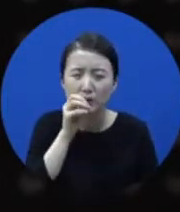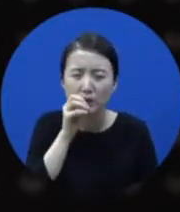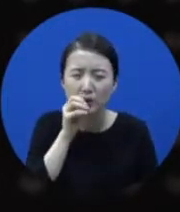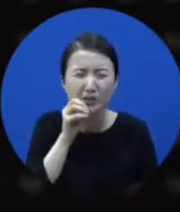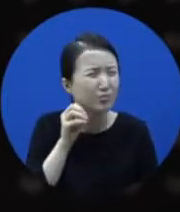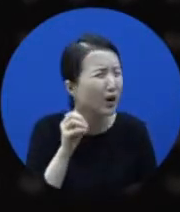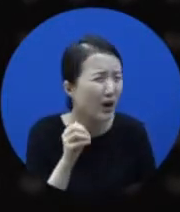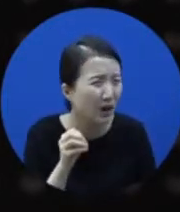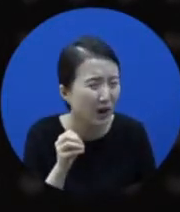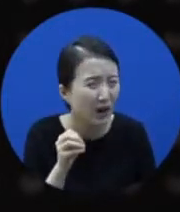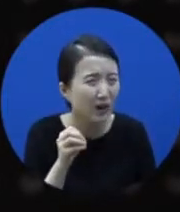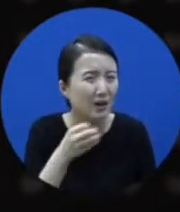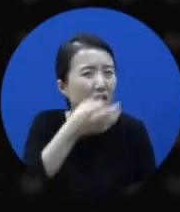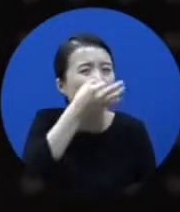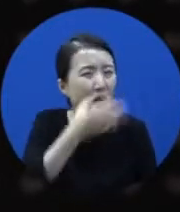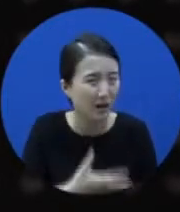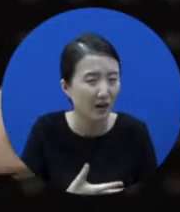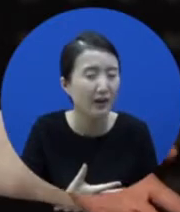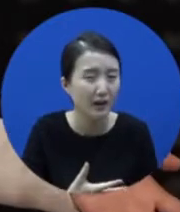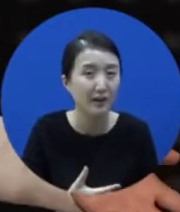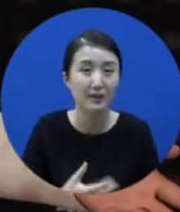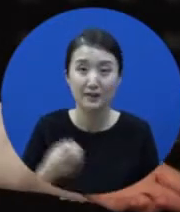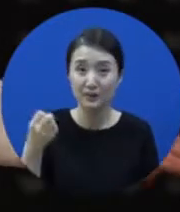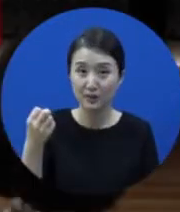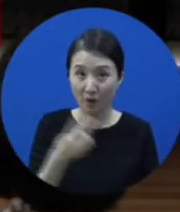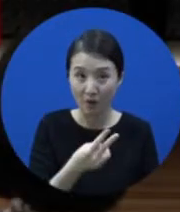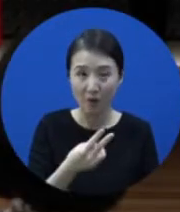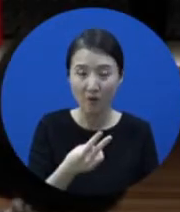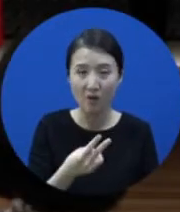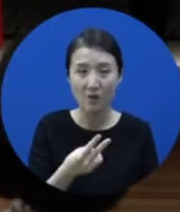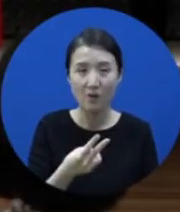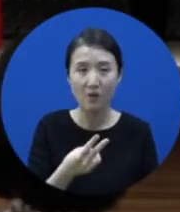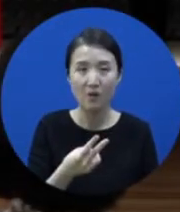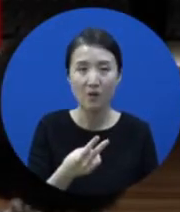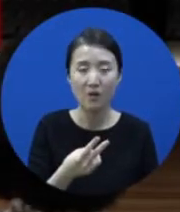말씀하세요. 그리고서는 이제 나가서 또